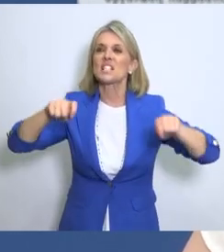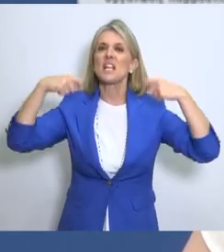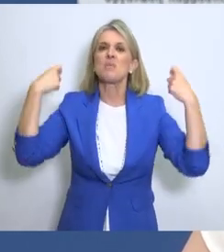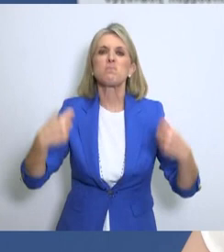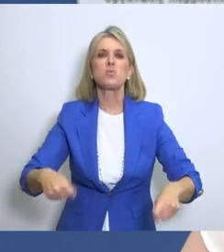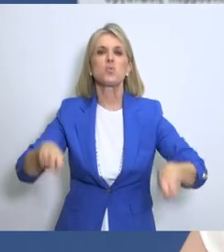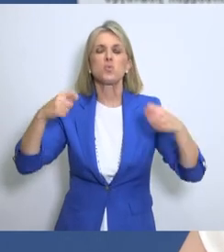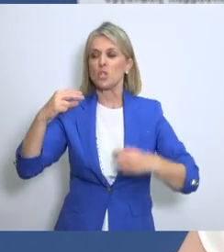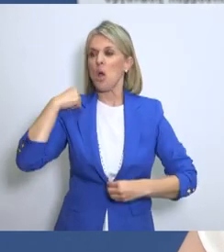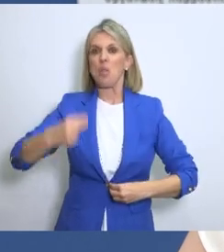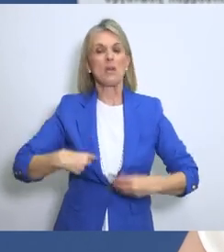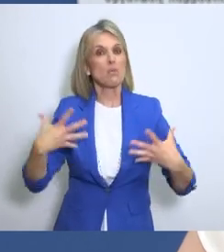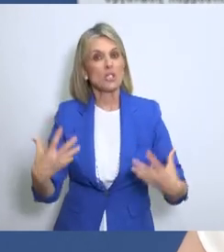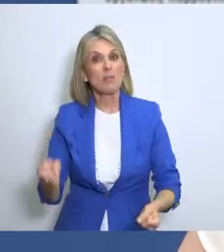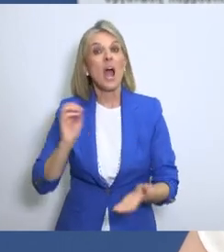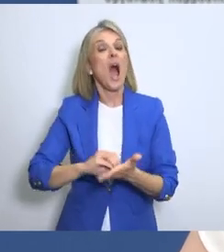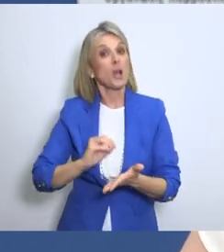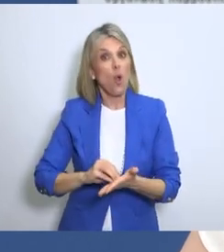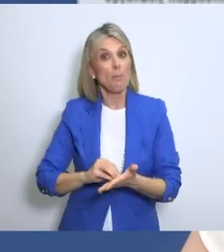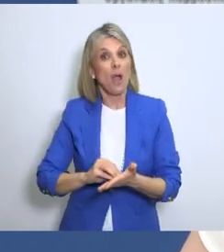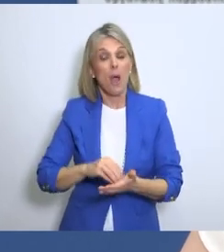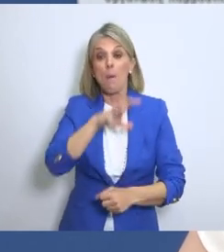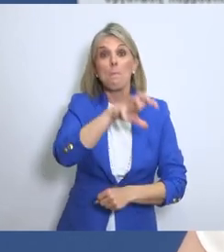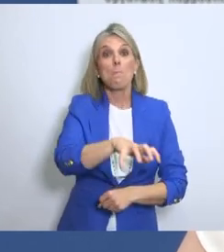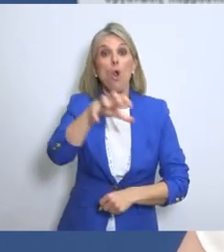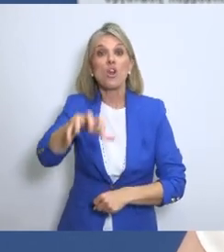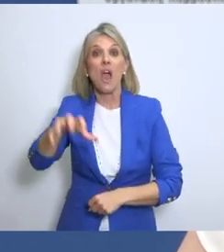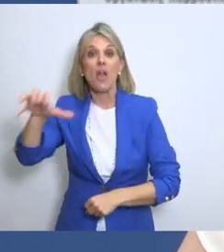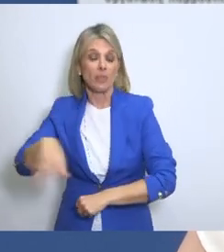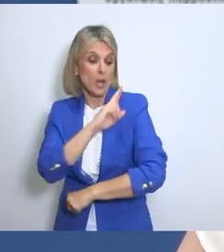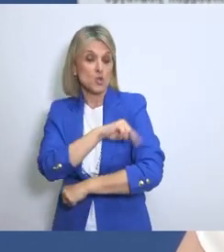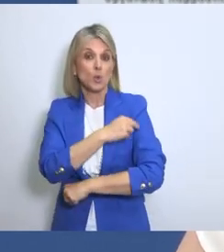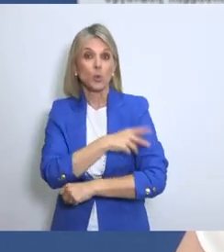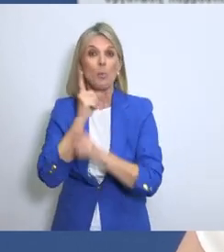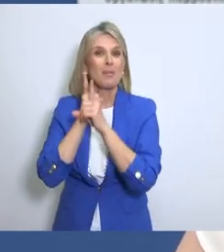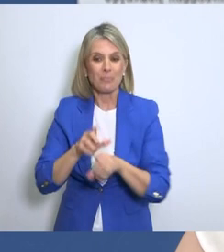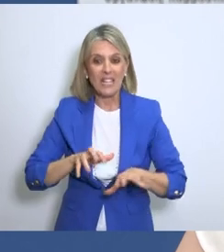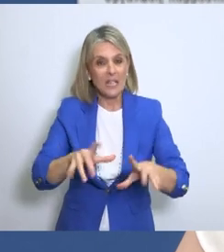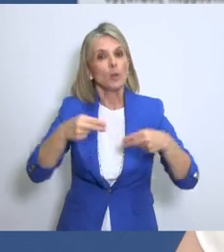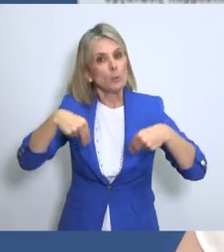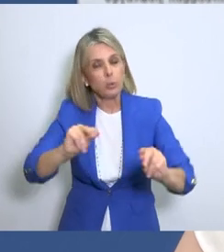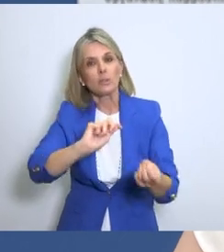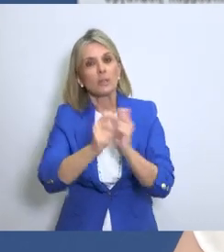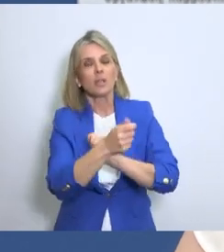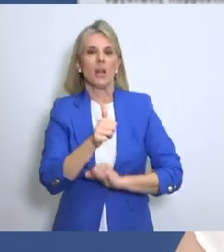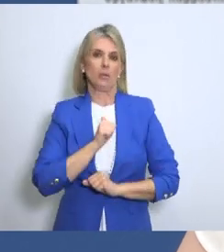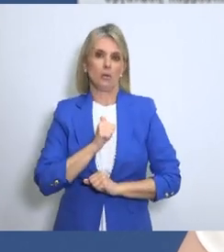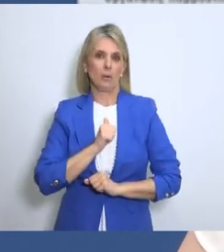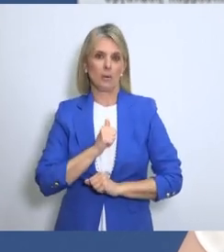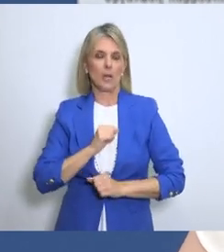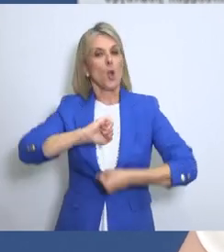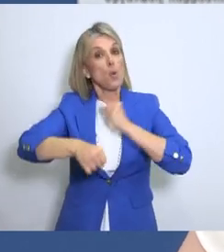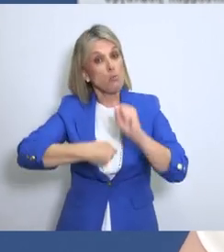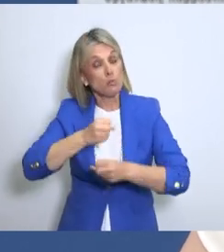νερό, ακόμα και τις μονάδες για τα καρκινοπαθή παιδιά. Και από την άλλη μεριά, ταΐζουν με δεκάδες δισεκατομμύρια ευρώ από το Ταμείο Ανάπτυξης